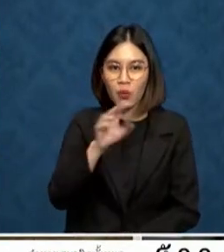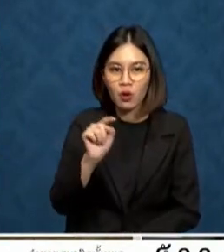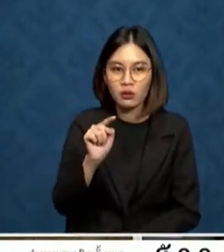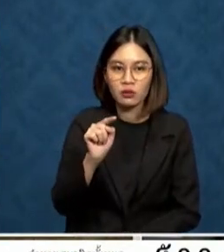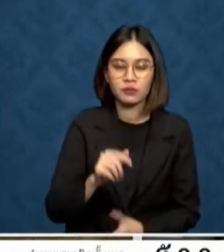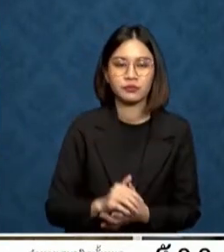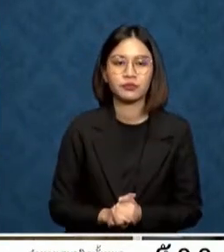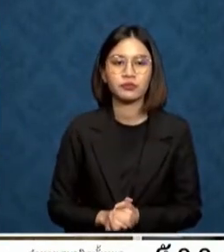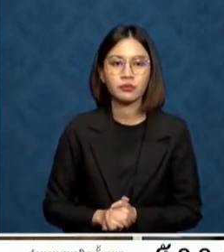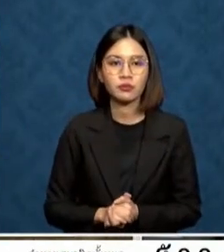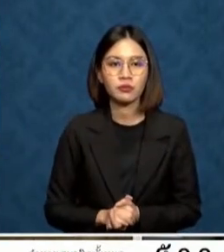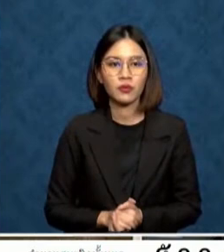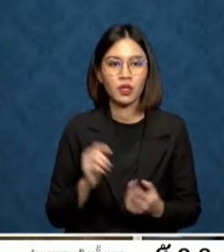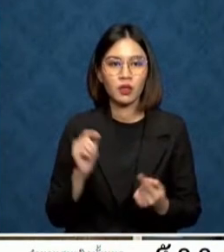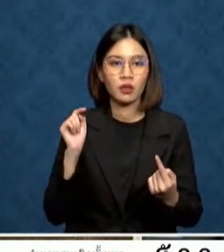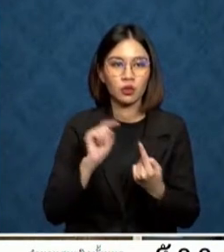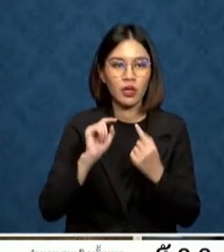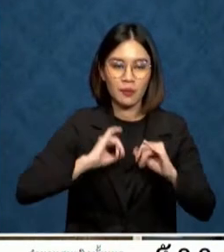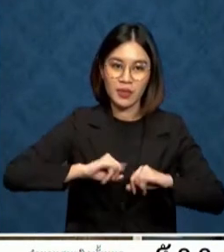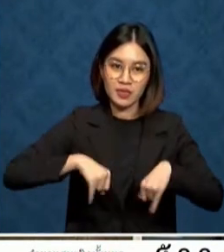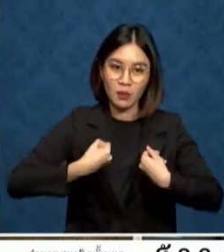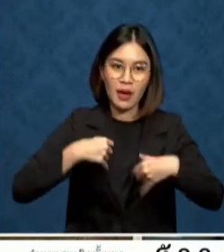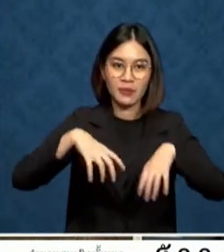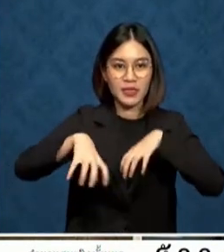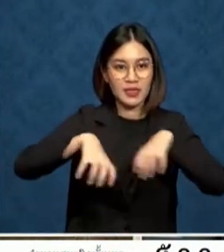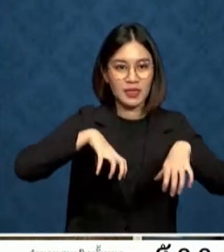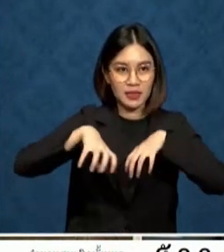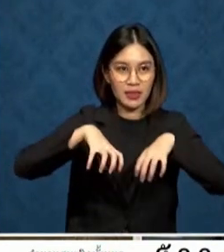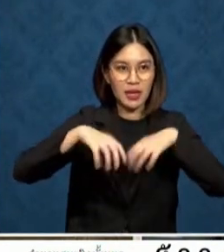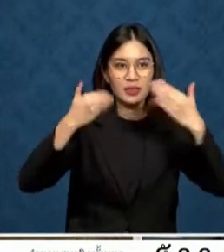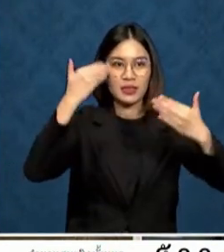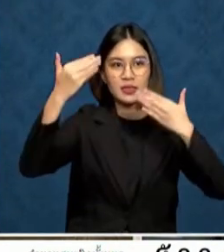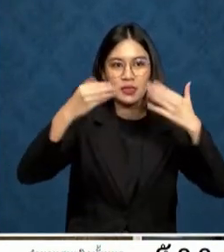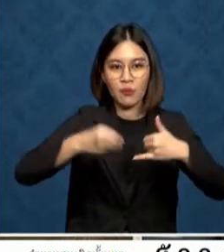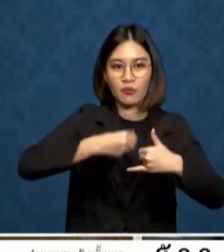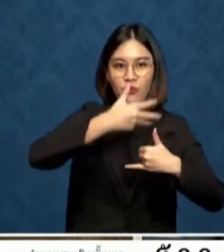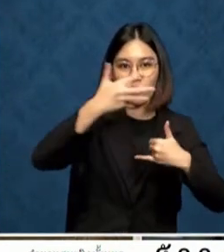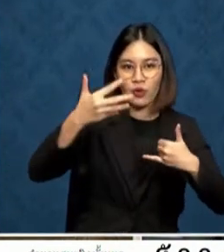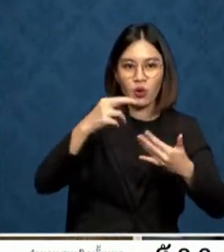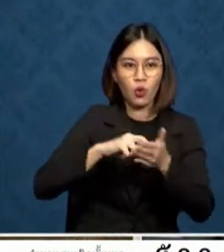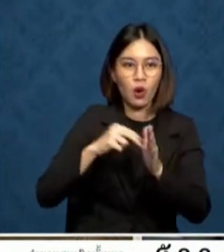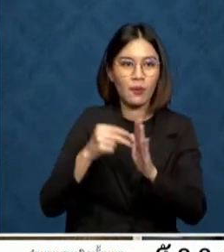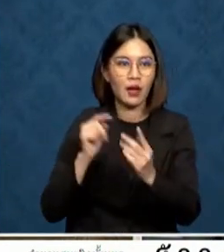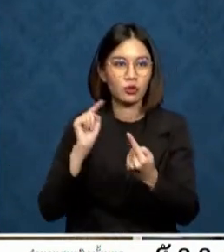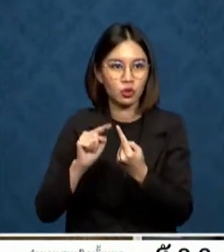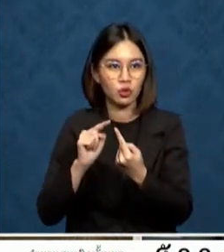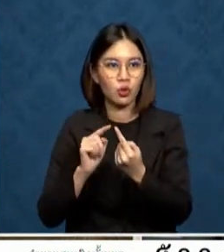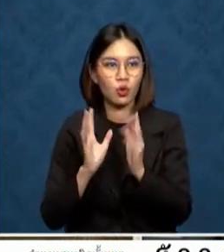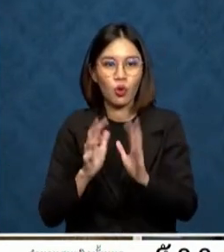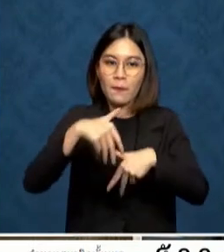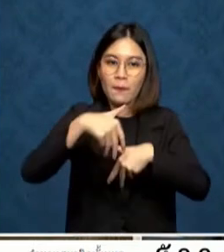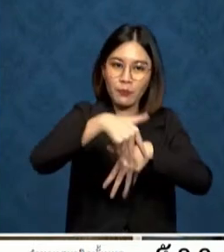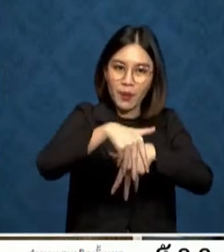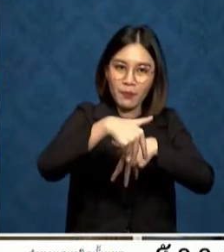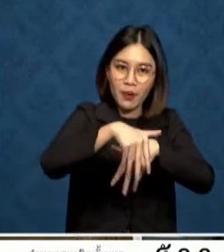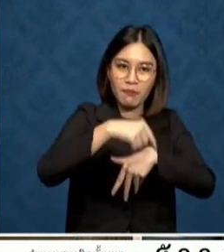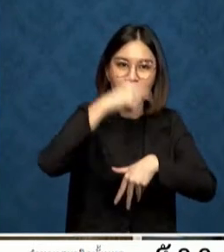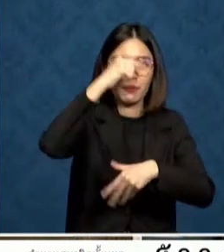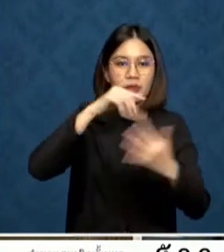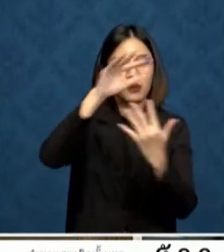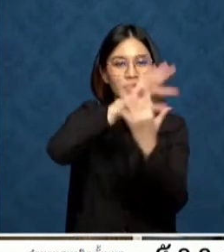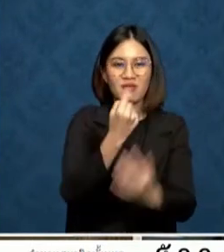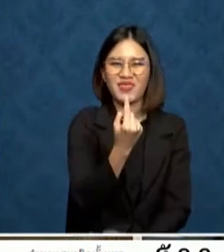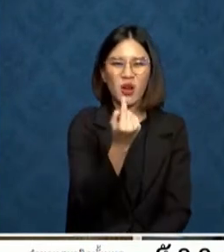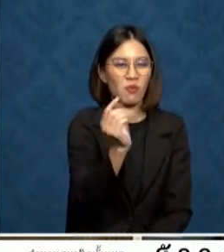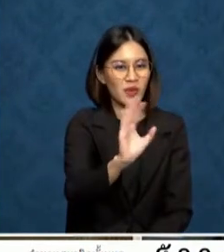อย่างนี้นะครับว่าการจะได้เป็นเจ้าภาพ World primมันคงไม่ได้วัดกันด้วยจำนวน primพาสในประเทศไทยเพียงอย่างเดียว